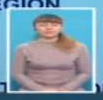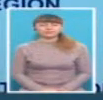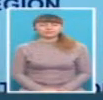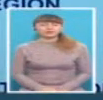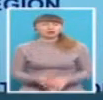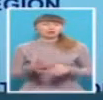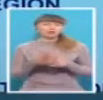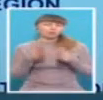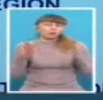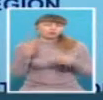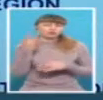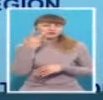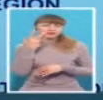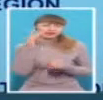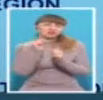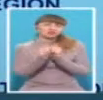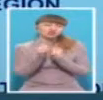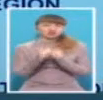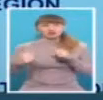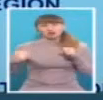қысқы мезгілдерде көп орын алады.